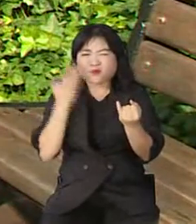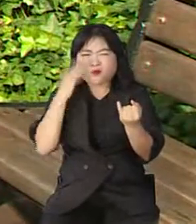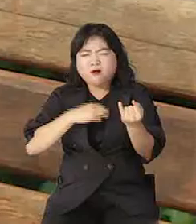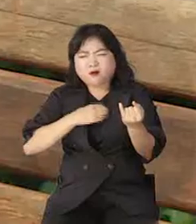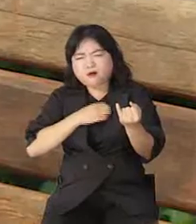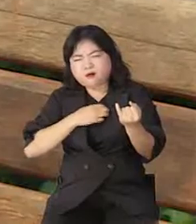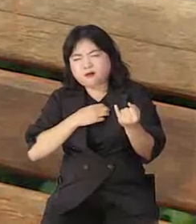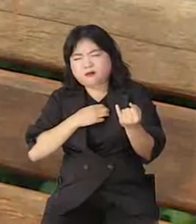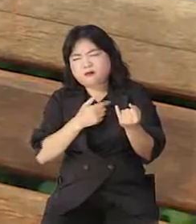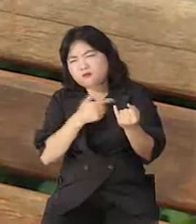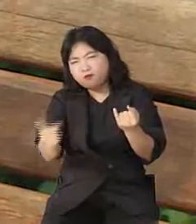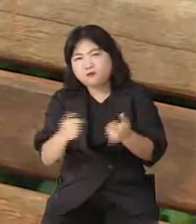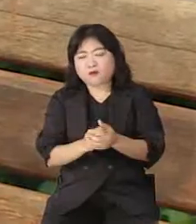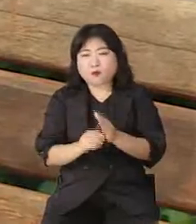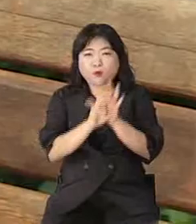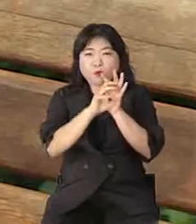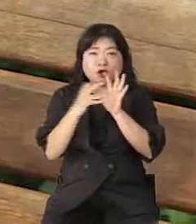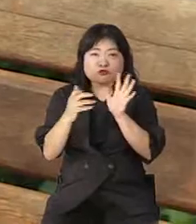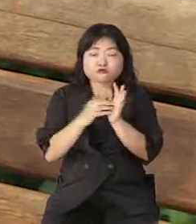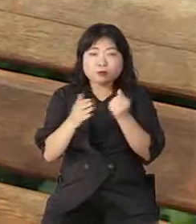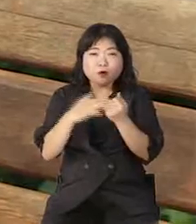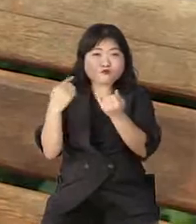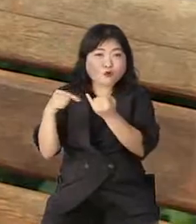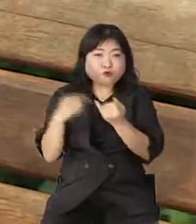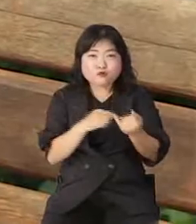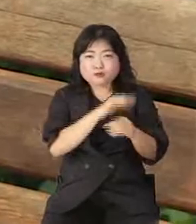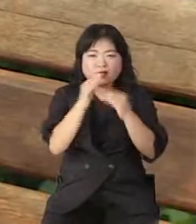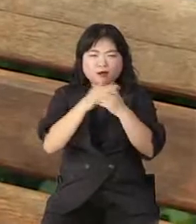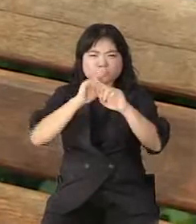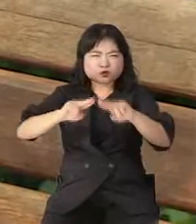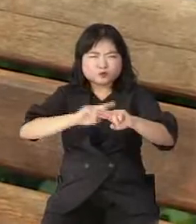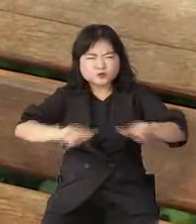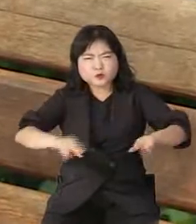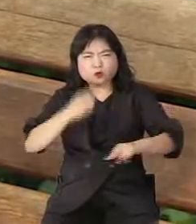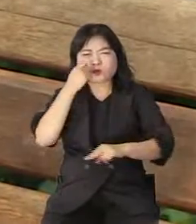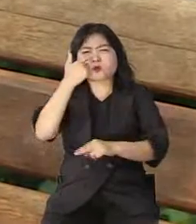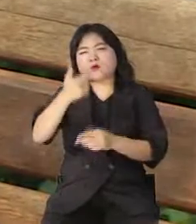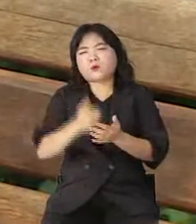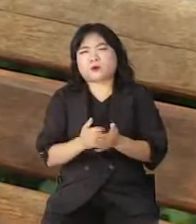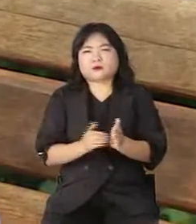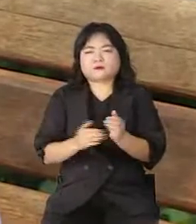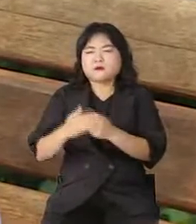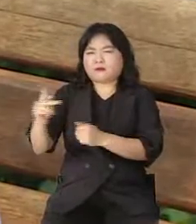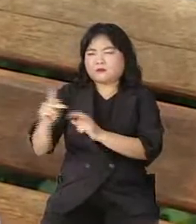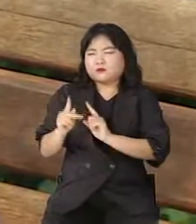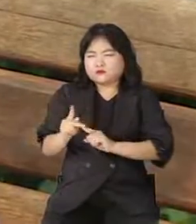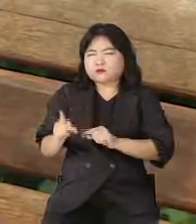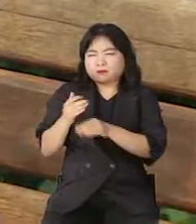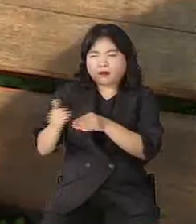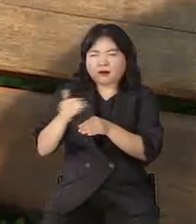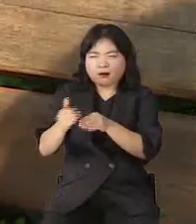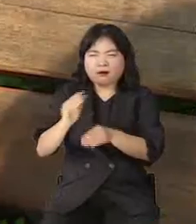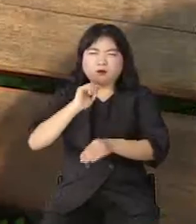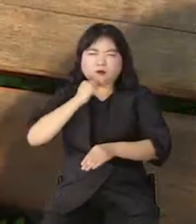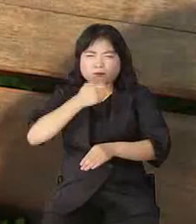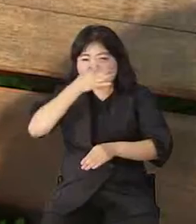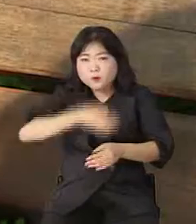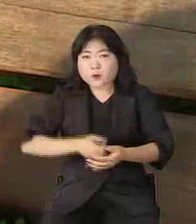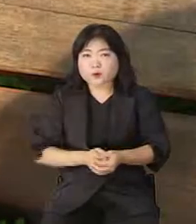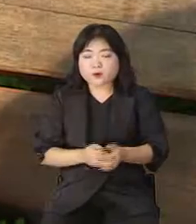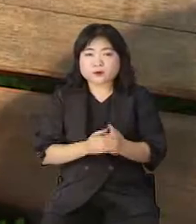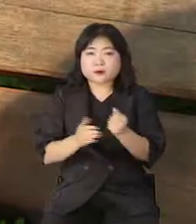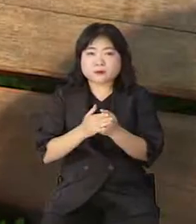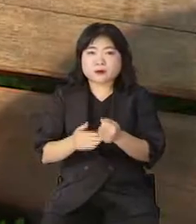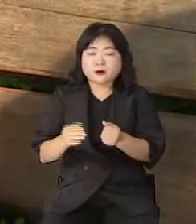아닙니다 코나 입으로 교육 일정이 모두 취소 된 지 벌써 반년이 넘어 대출금 같기도 빠 듯합니다 정부의